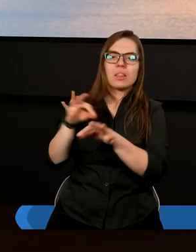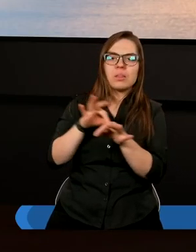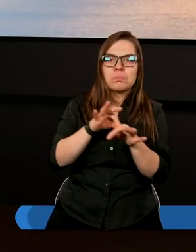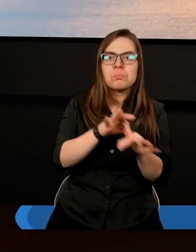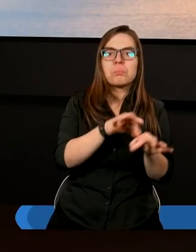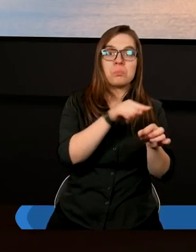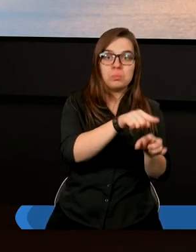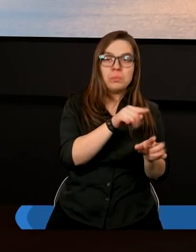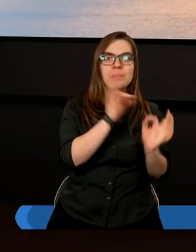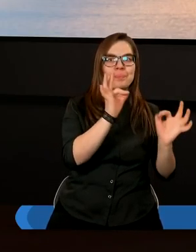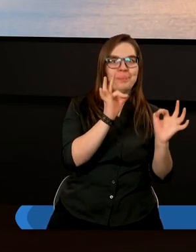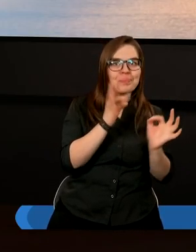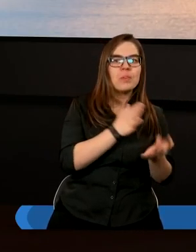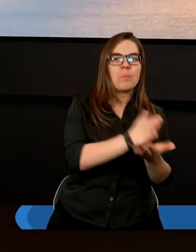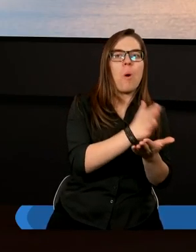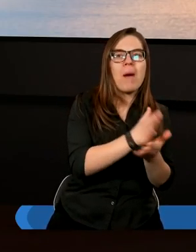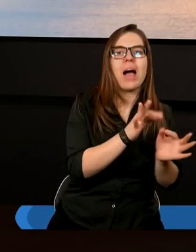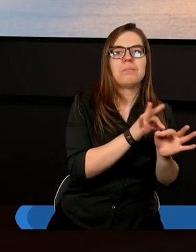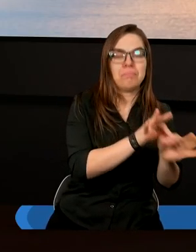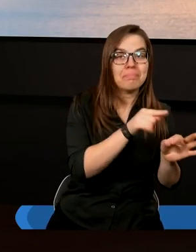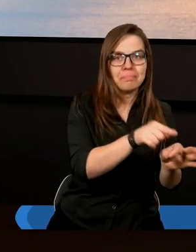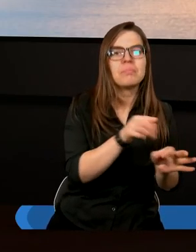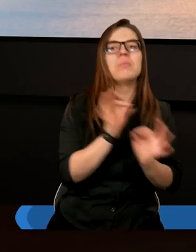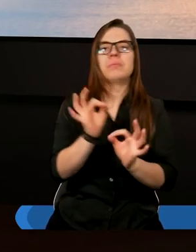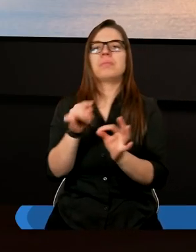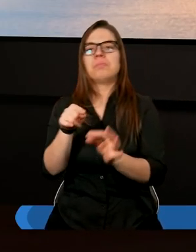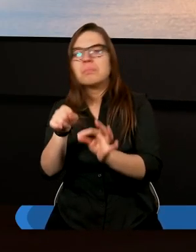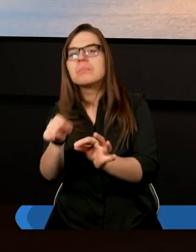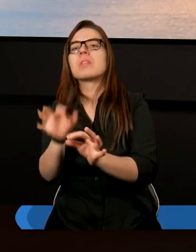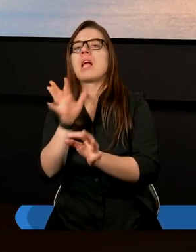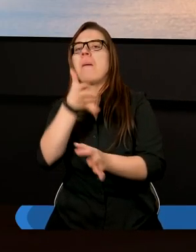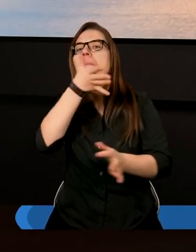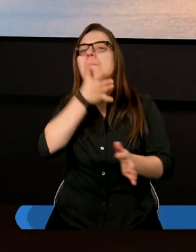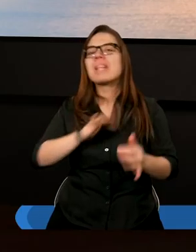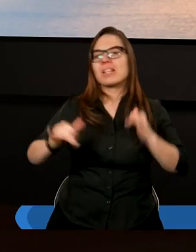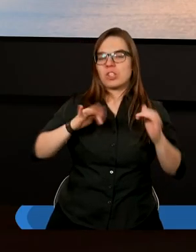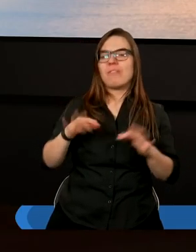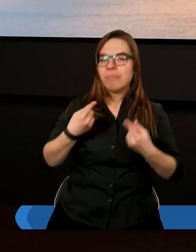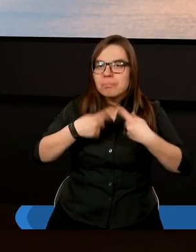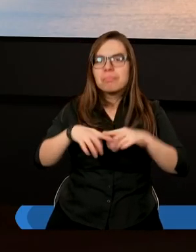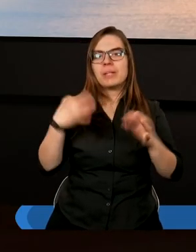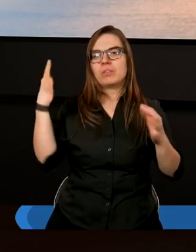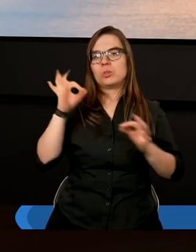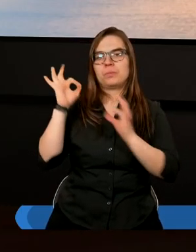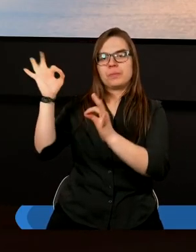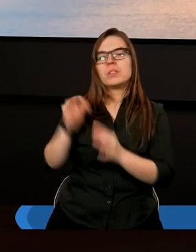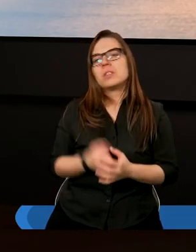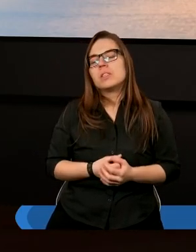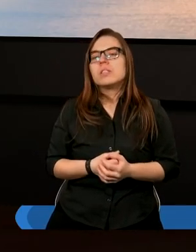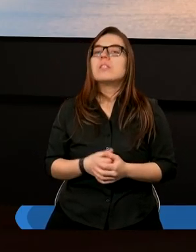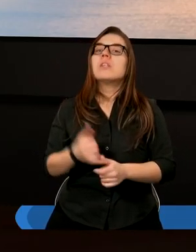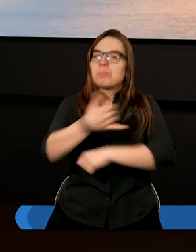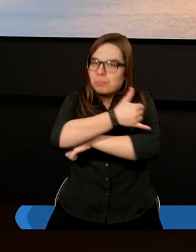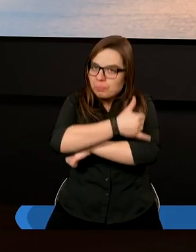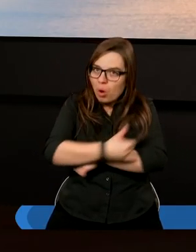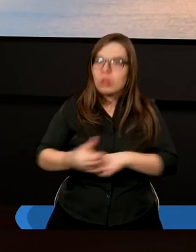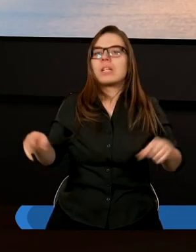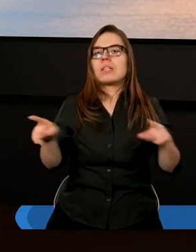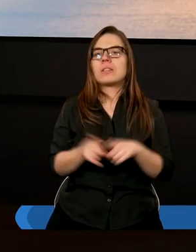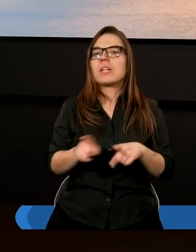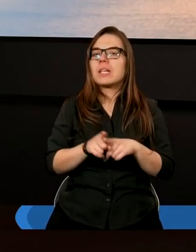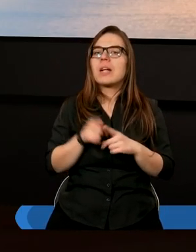powinniśmy swoją misję szafarza pełnić. No ale podkreśliliśmy już też,